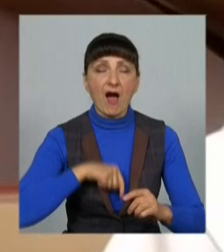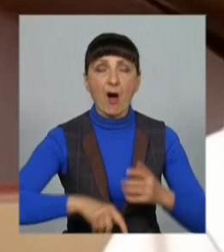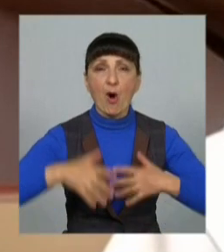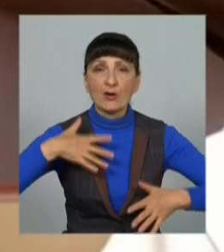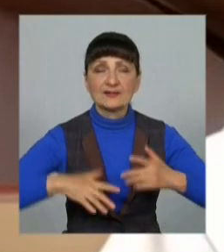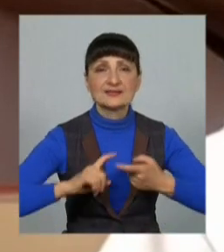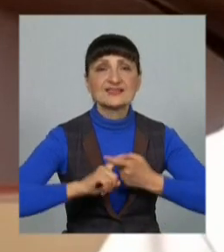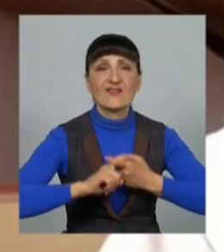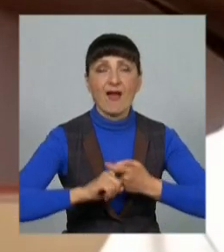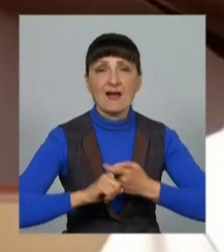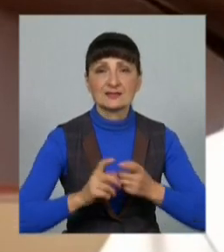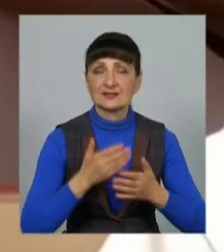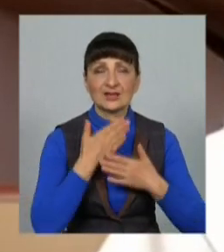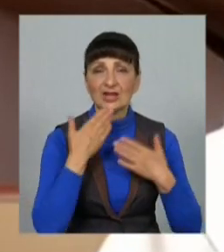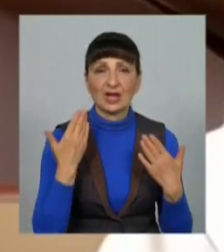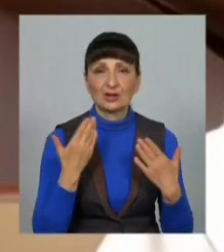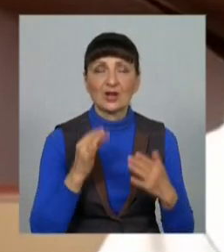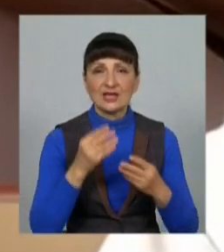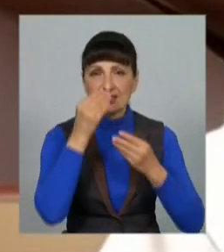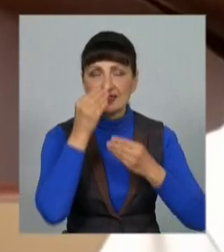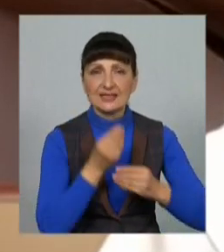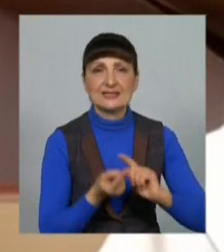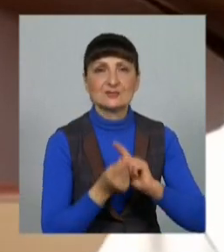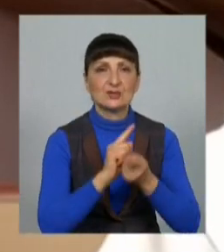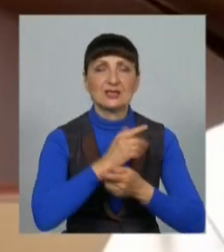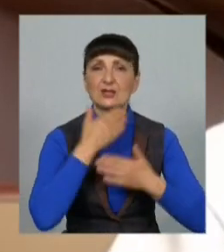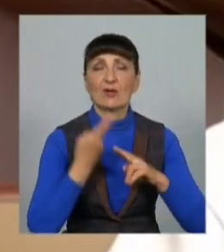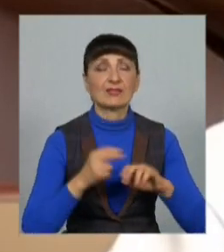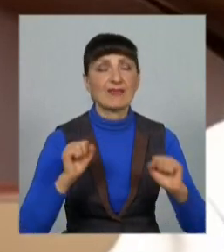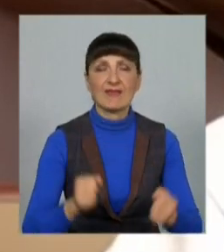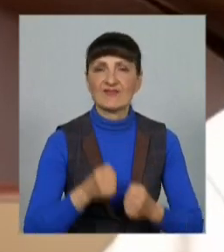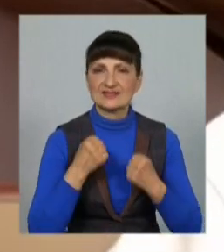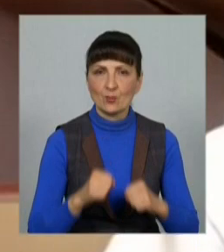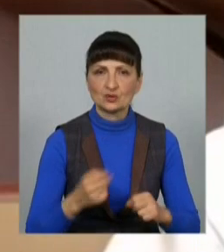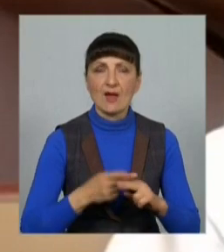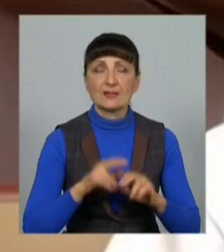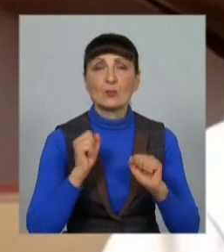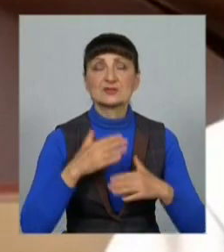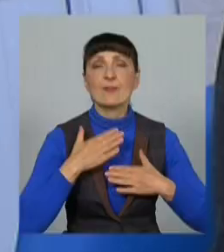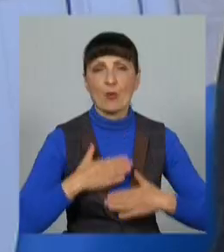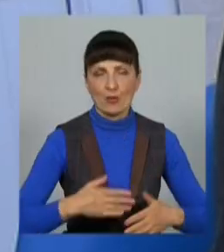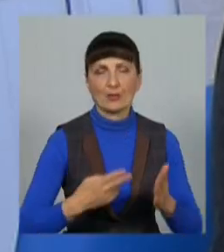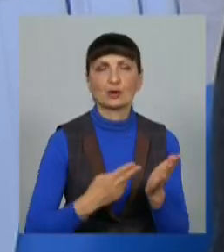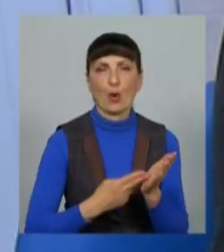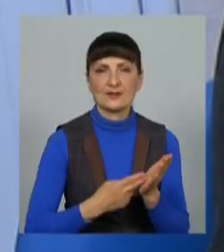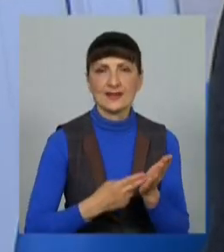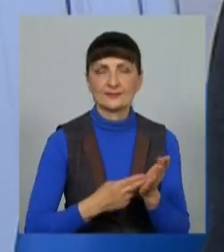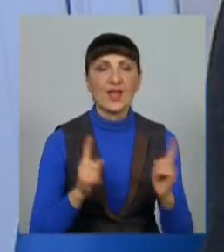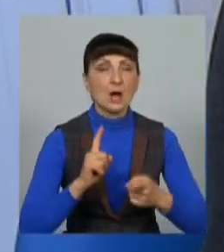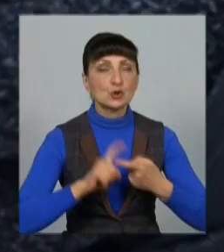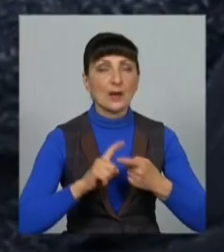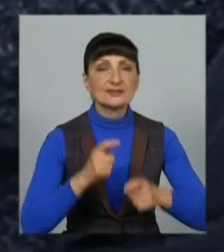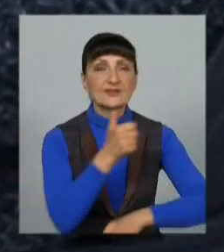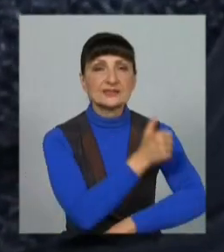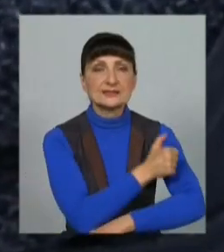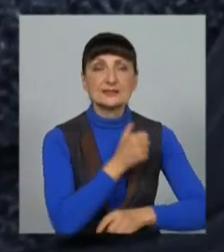с геномом человека и не способен изменять его. Это невозможно. Это можно спокойно доказать. А вот что касается вакцинации